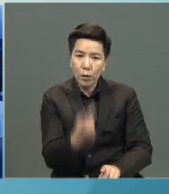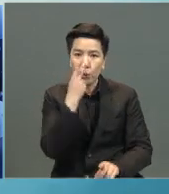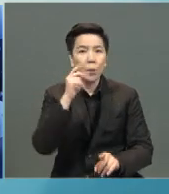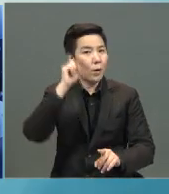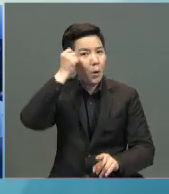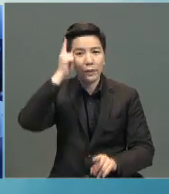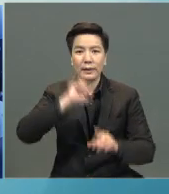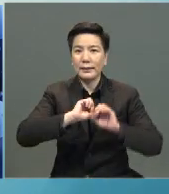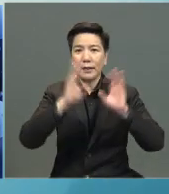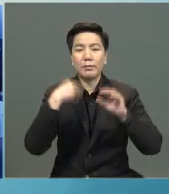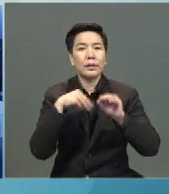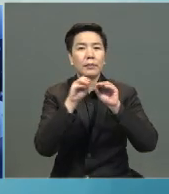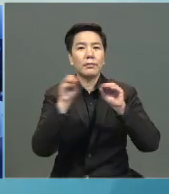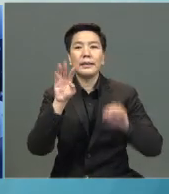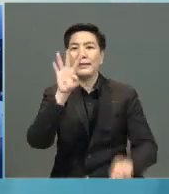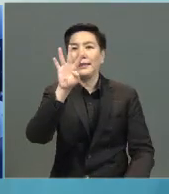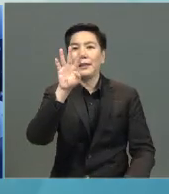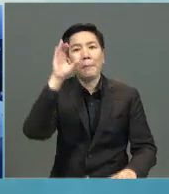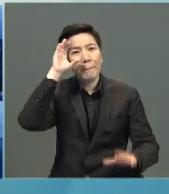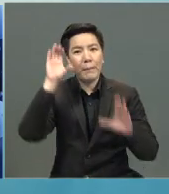โดยไม่ประเมินได้นะครับในเวอร์ชั่นใหม่ซึ่งเราให้ดาวน์โหลดที่เราจะให้ดาวน์โหลดนี่นะครับเราจะเปลี่ยนรูปการจัดการประเมินที่เป็นในรูปแบบของไอคอนหรือเป็นรูปรูปภาพและนะครับท่านดูรูปภาพนะครับอย่างเดียวท่านจะเข้าใจว่าอันนี้ประเมินอะไรอันนี้ประเมินอะไรเป็นอะไรอีก4รูปภาพนั้นท่านแค่เช็คผิดหรือเช็คถูกนั้นนะครับท่านแค่มือแต่ไปที่ผมนั้นง่ายมากครับ